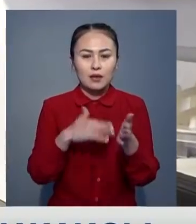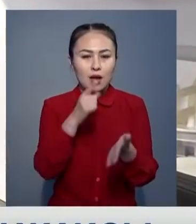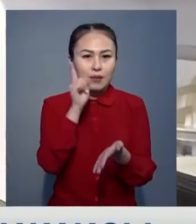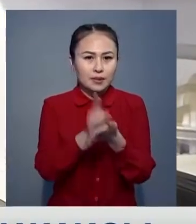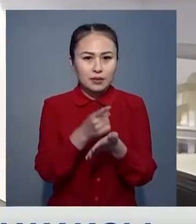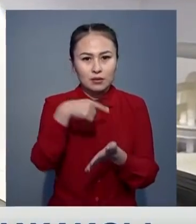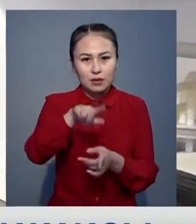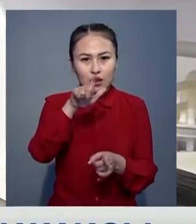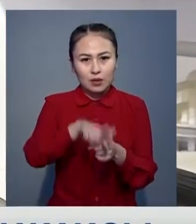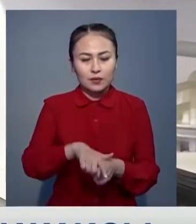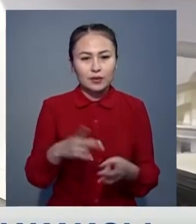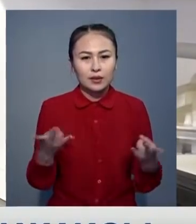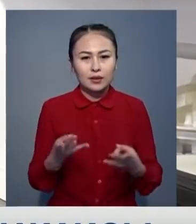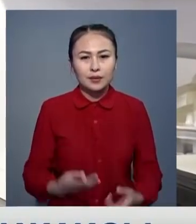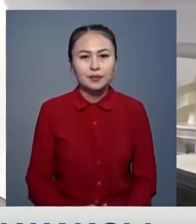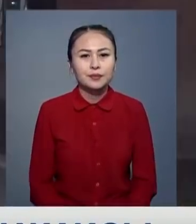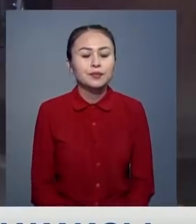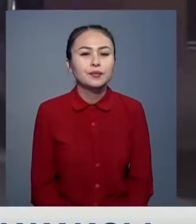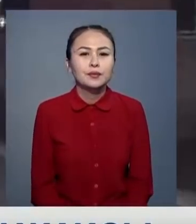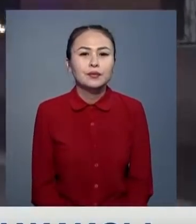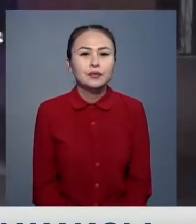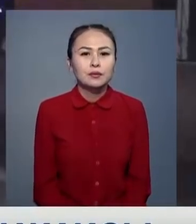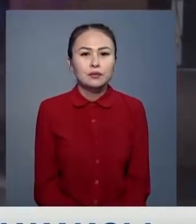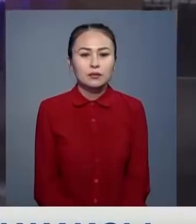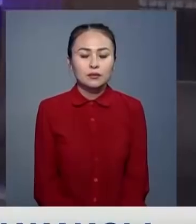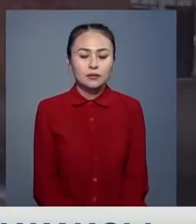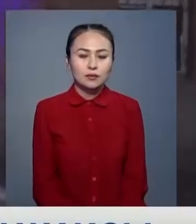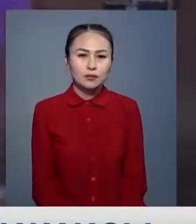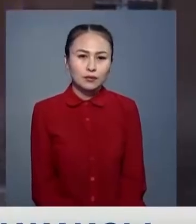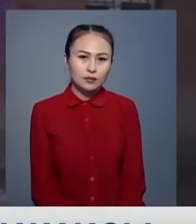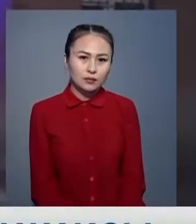көлікте дәрігерлерде дайын болу керек деп ойлаймын.